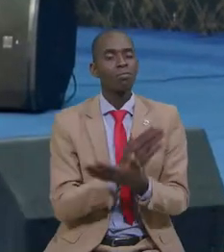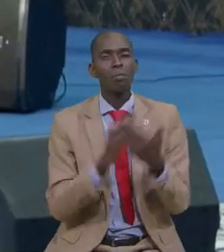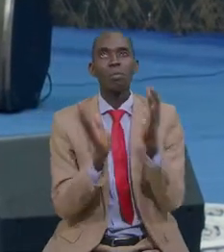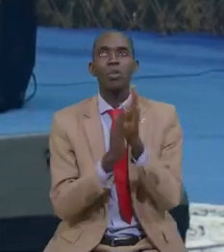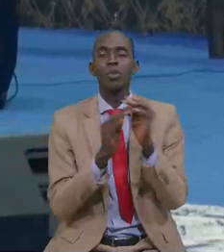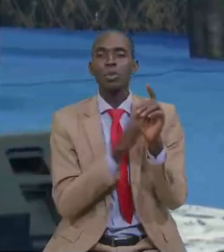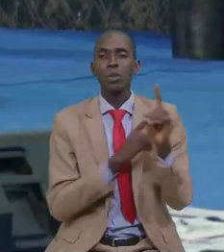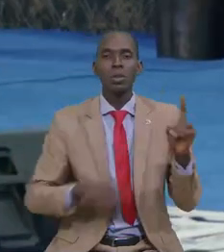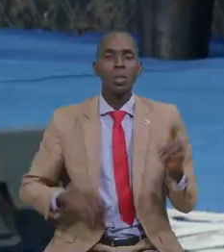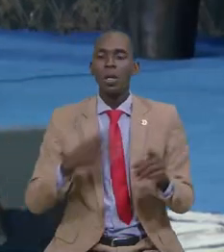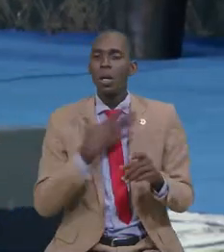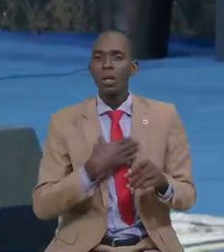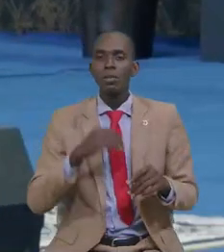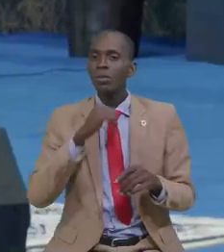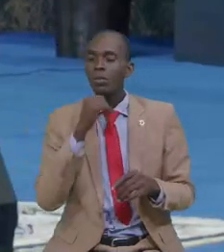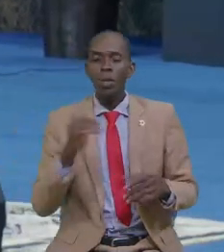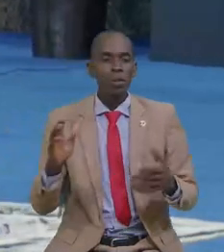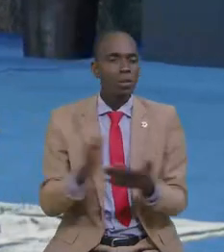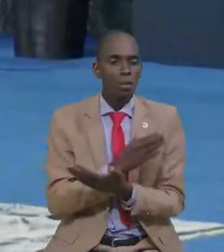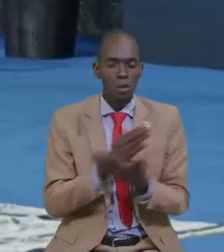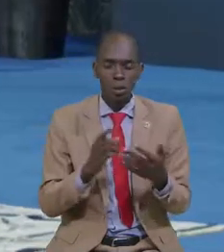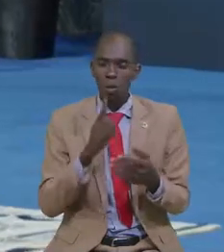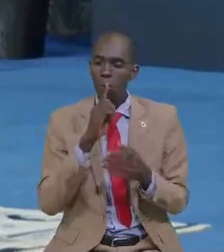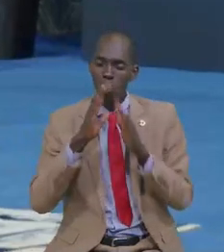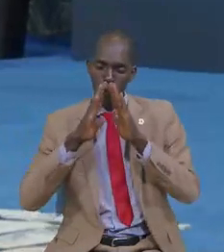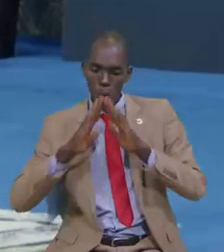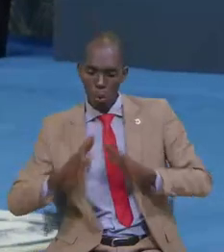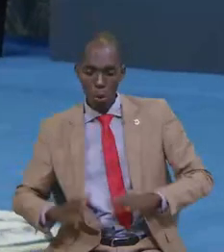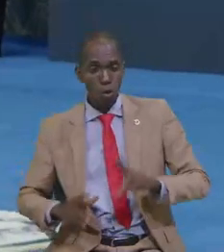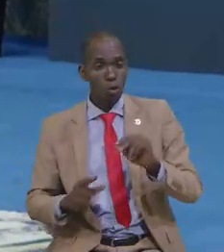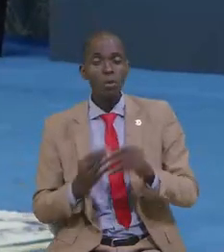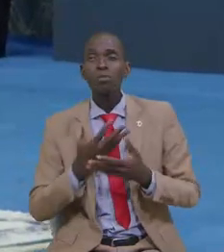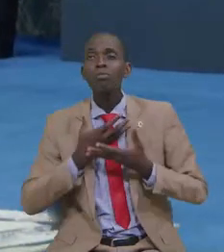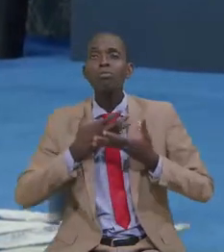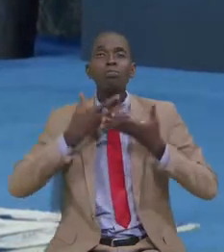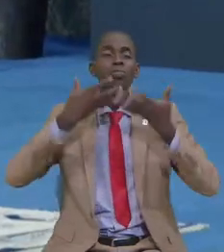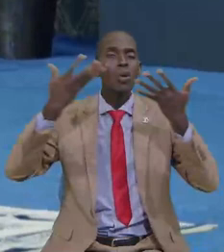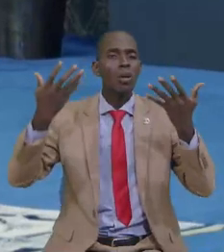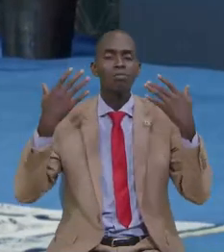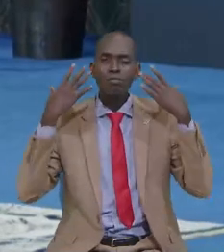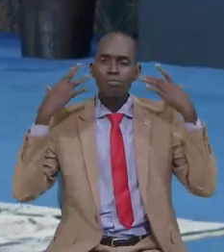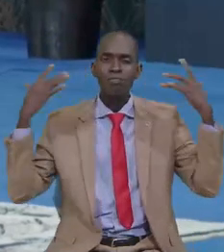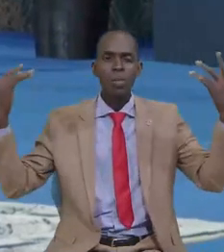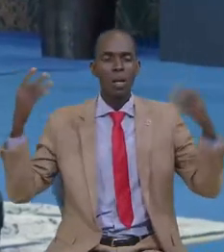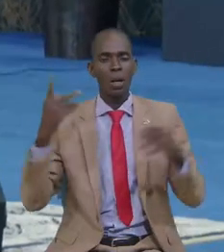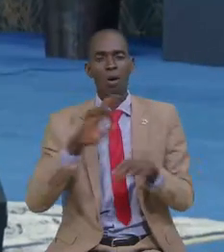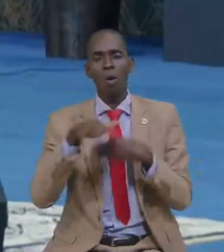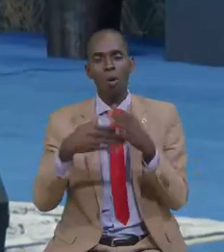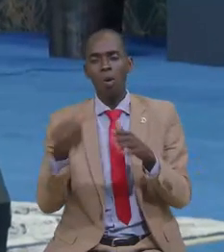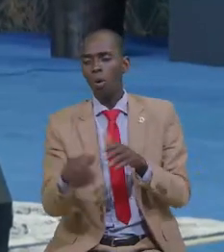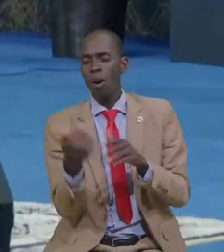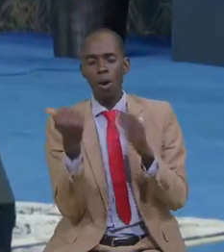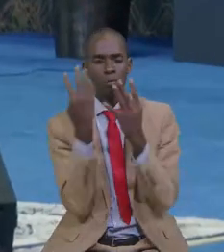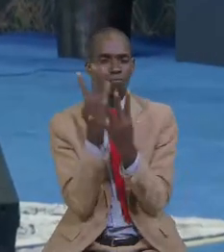louanges au Seigneur. Ils n'ont pas chanté la voix basse, ils ont chanté, tous les prisonniers les